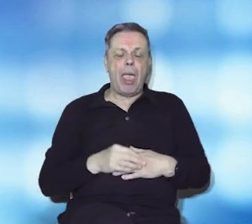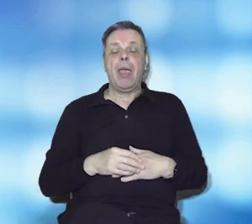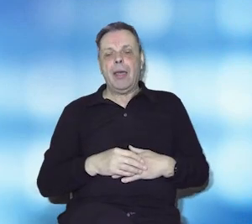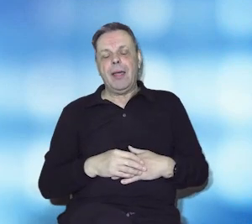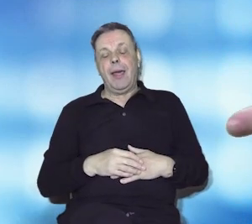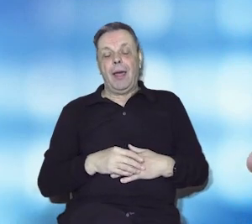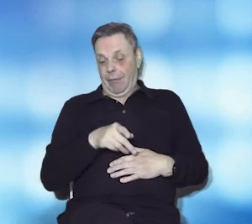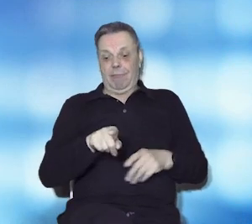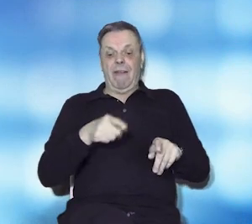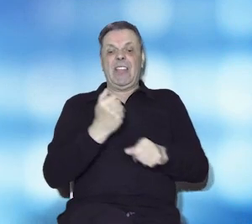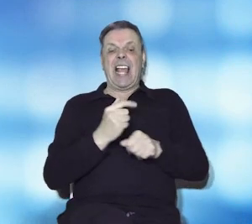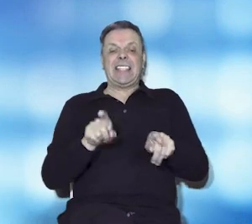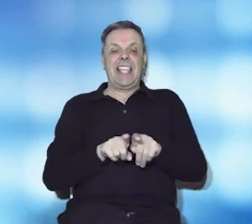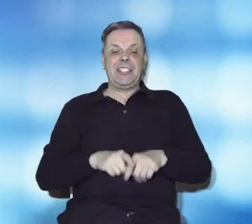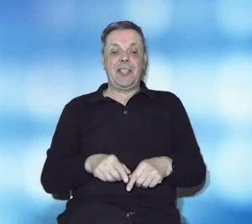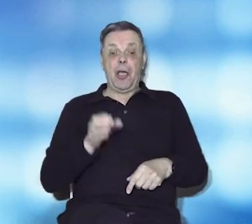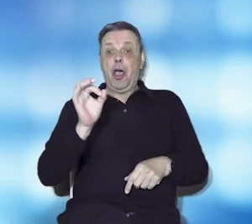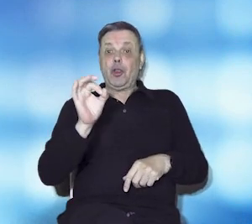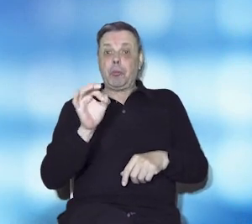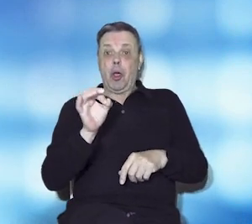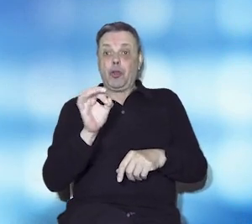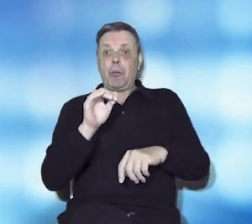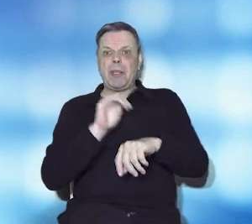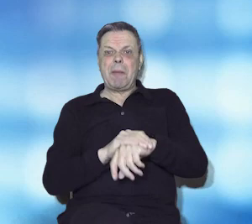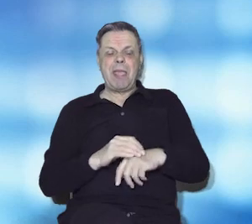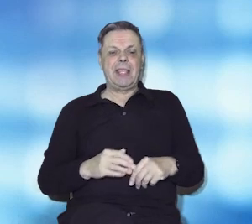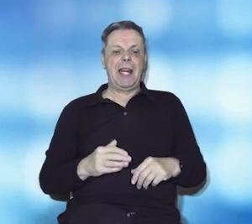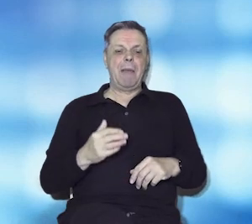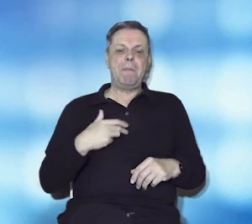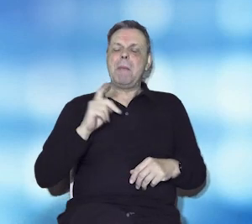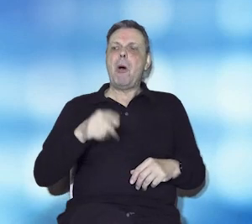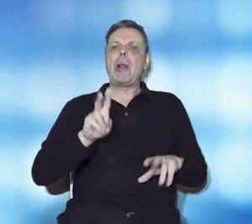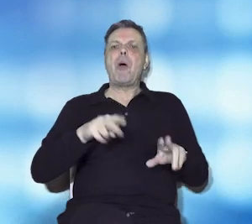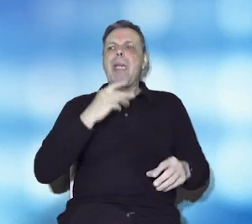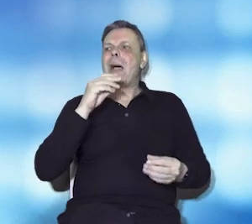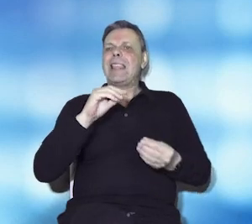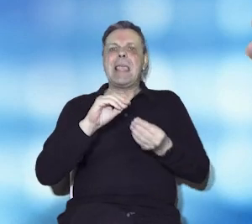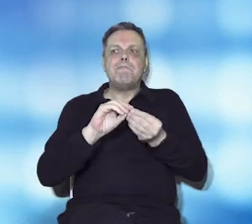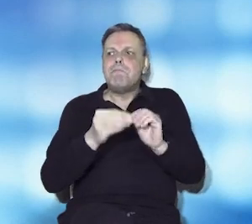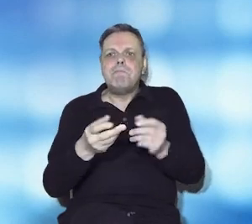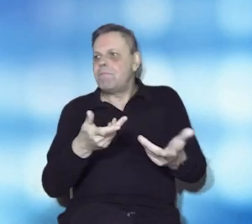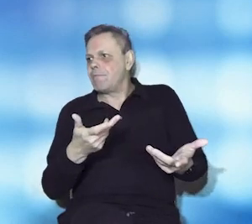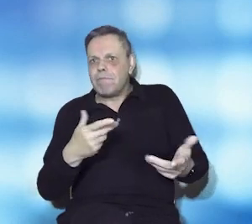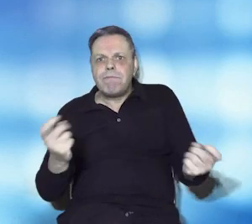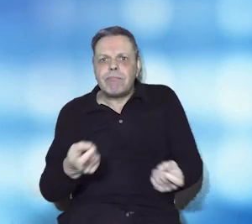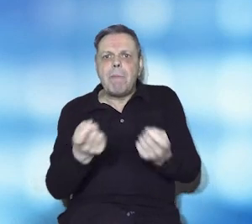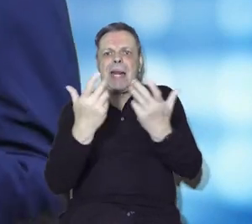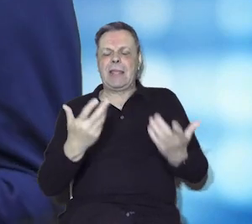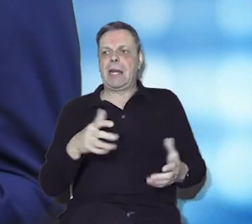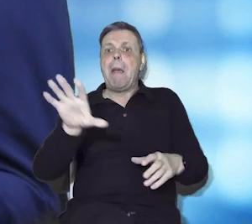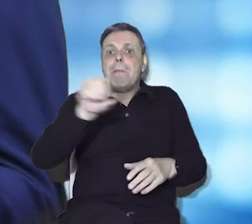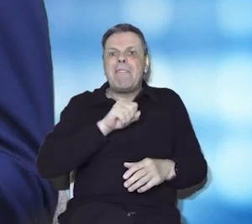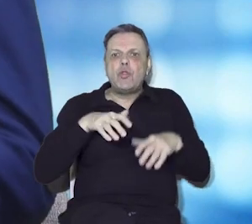Da. To ste jako dobro primijetili. Gledajte, mi moramo imati nekakav marketing, mi moramo nekako privući ljude. Znam kad